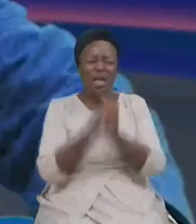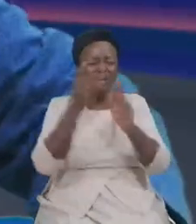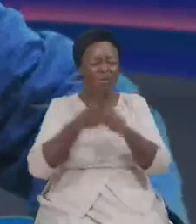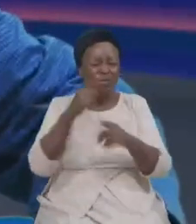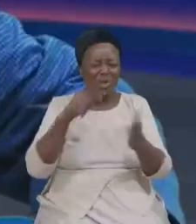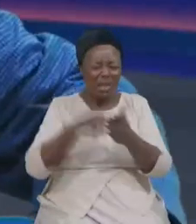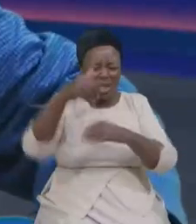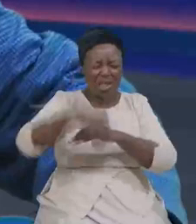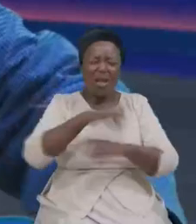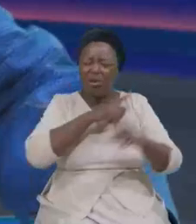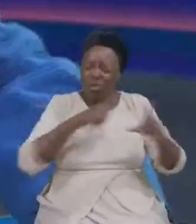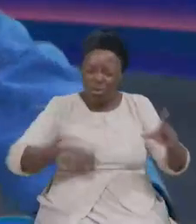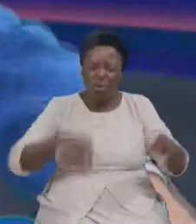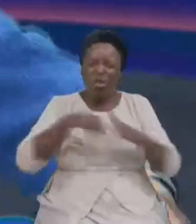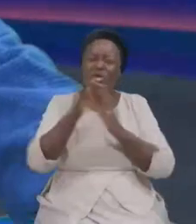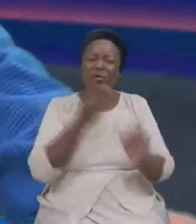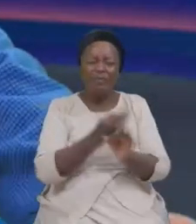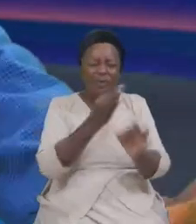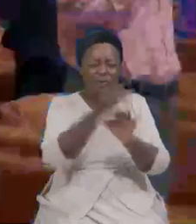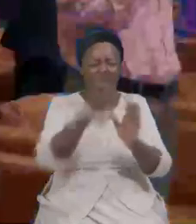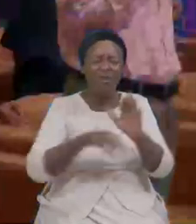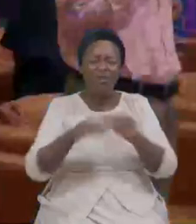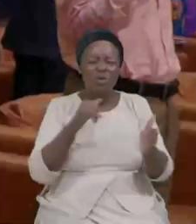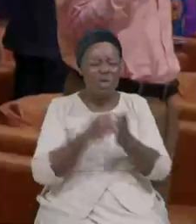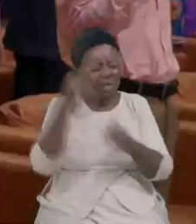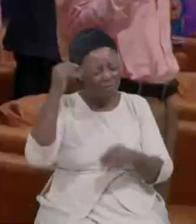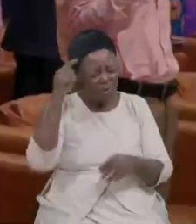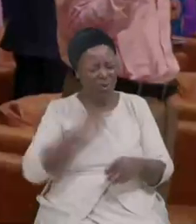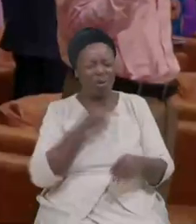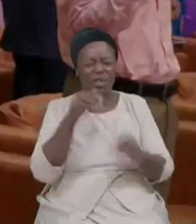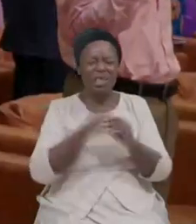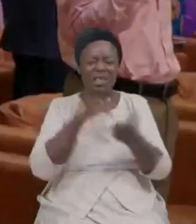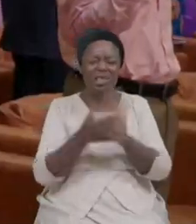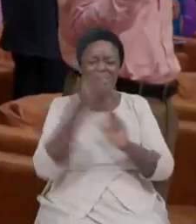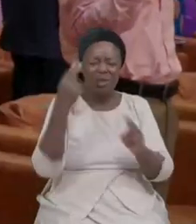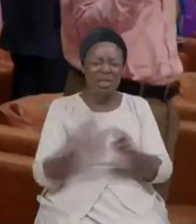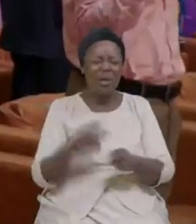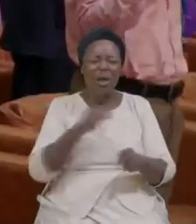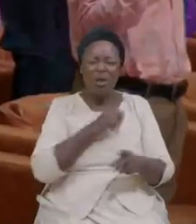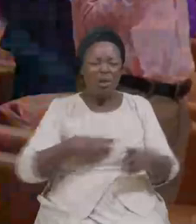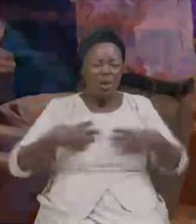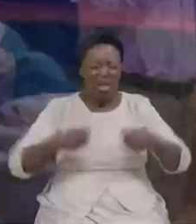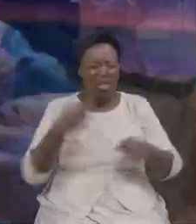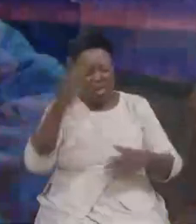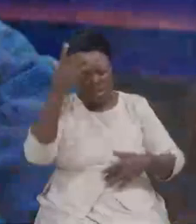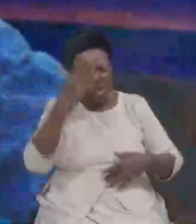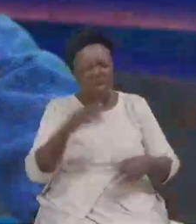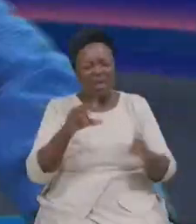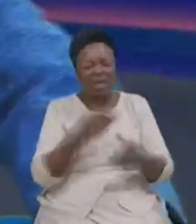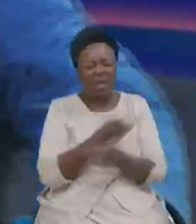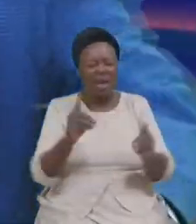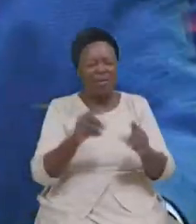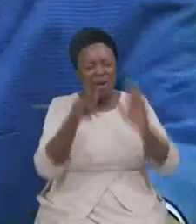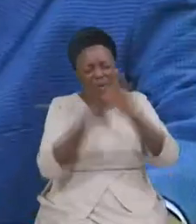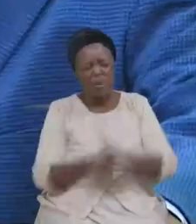fais tout au nom de Jésus. Délivre les malades, délivre les opprimés, détruis les œufs du